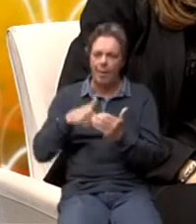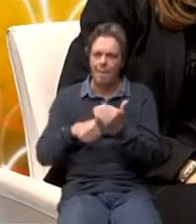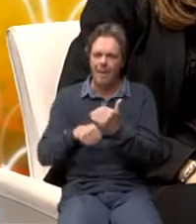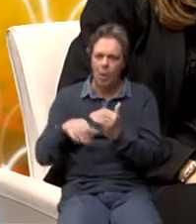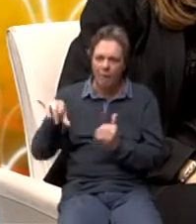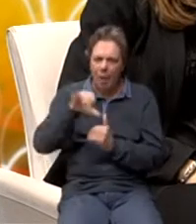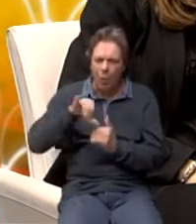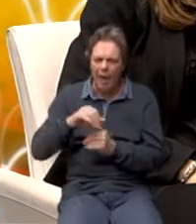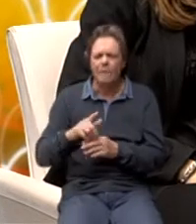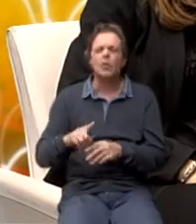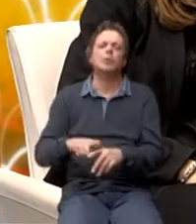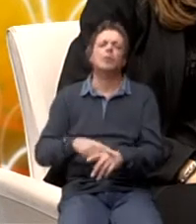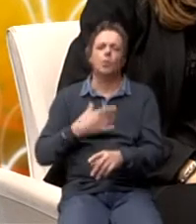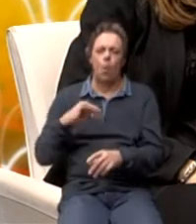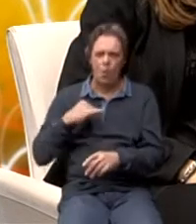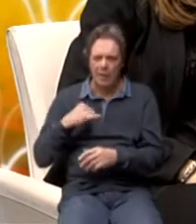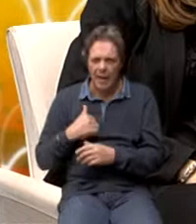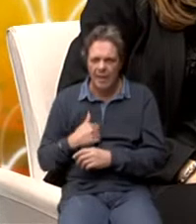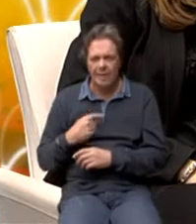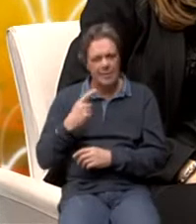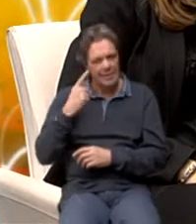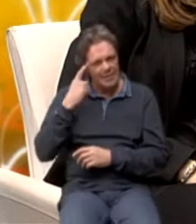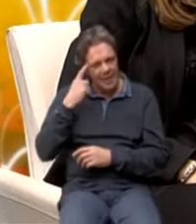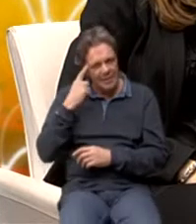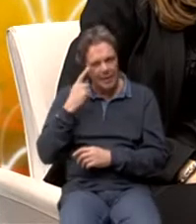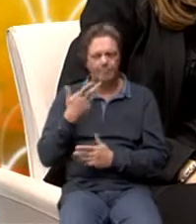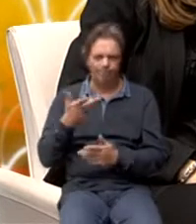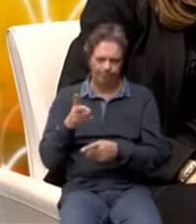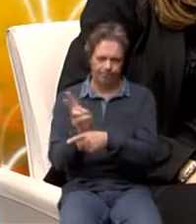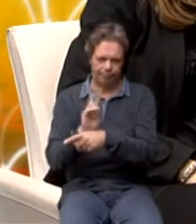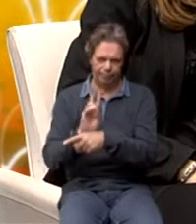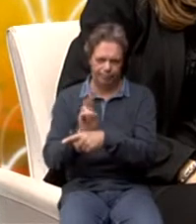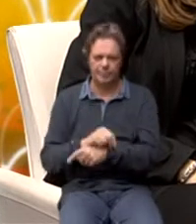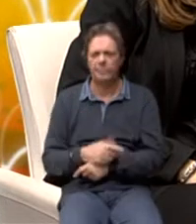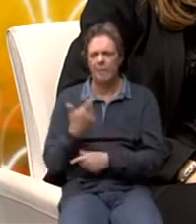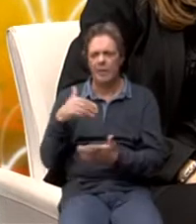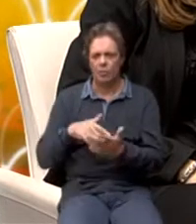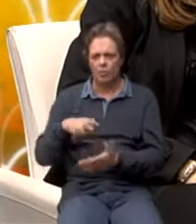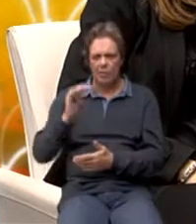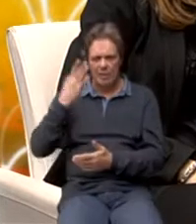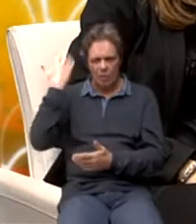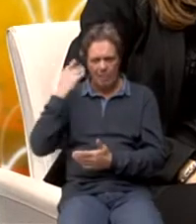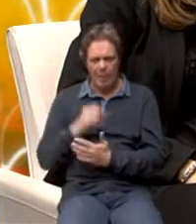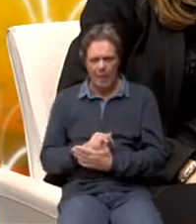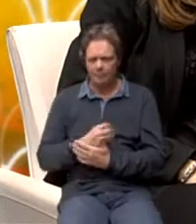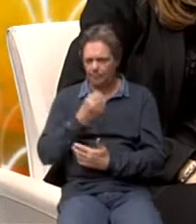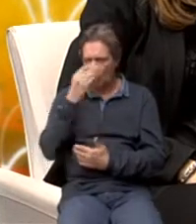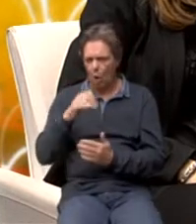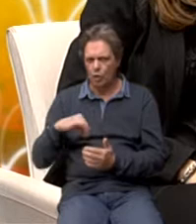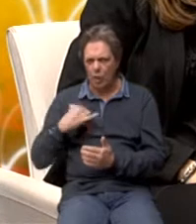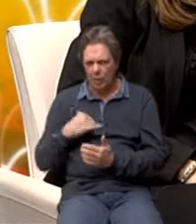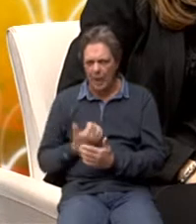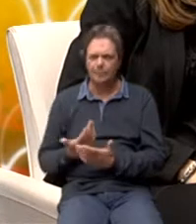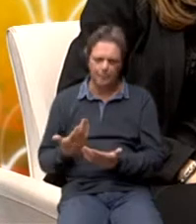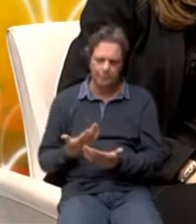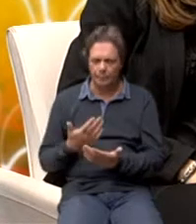ulja već dugi niz godina zna se, krivotvore se. 2014. godina je bila izuzetno loša godina što se